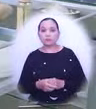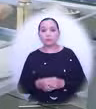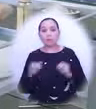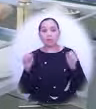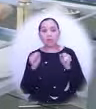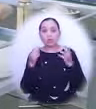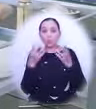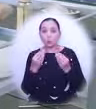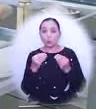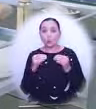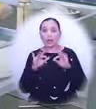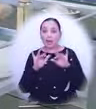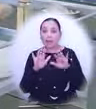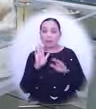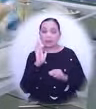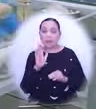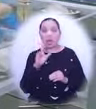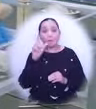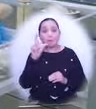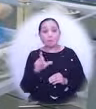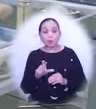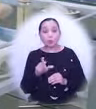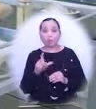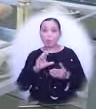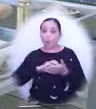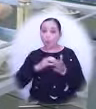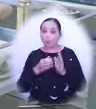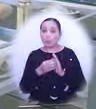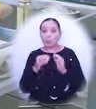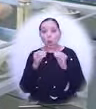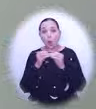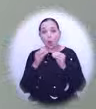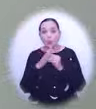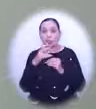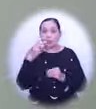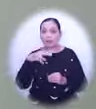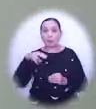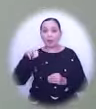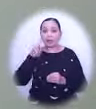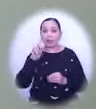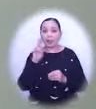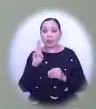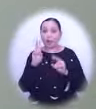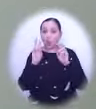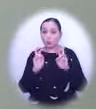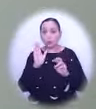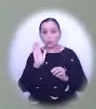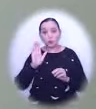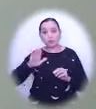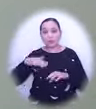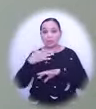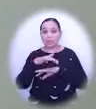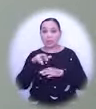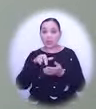Qish kunida qilinsa, mijoz xonada 15-20 daqiqa o'tirib turgandan so'ng